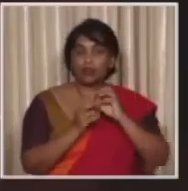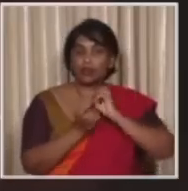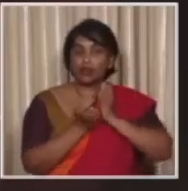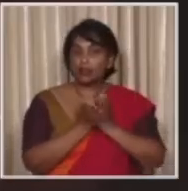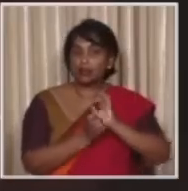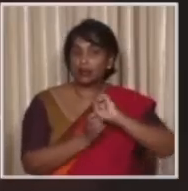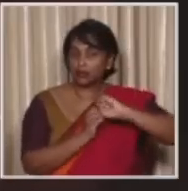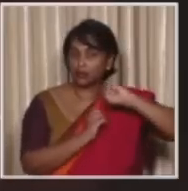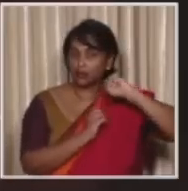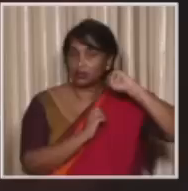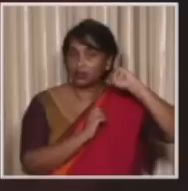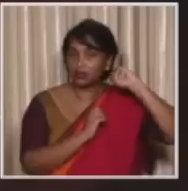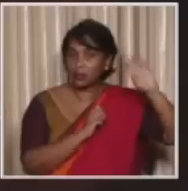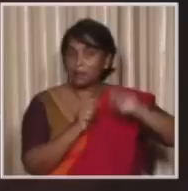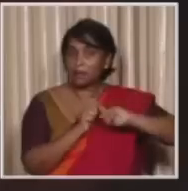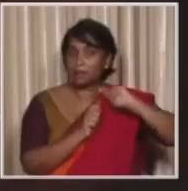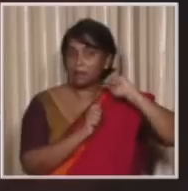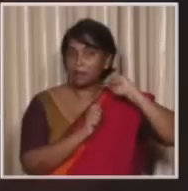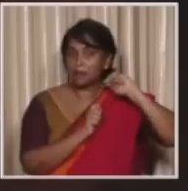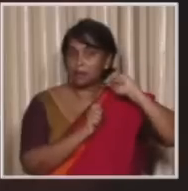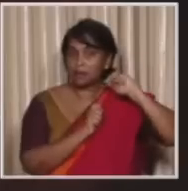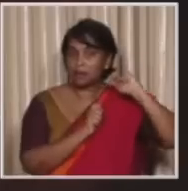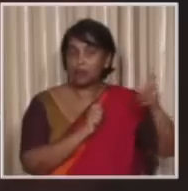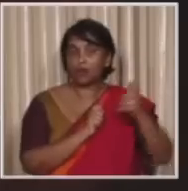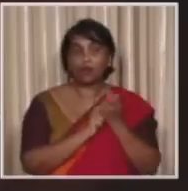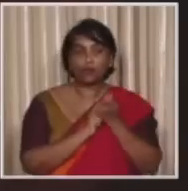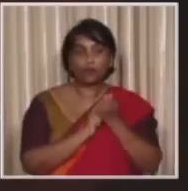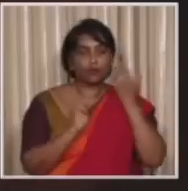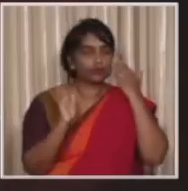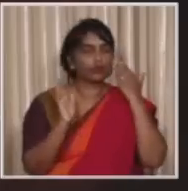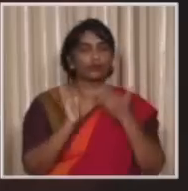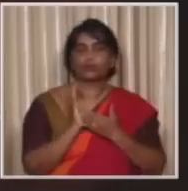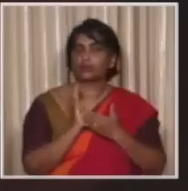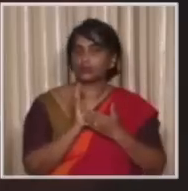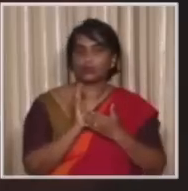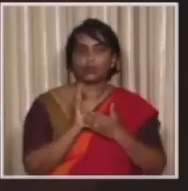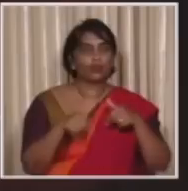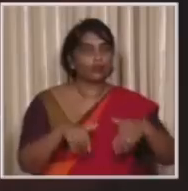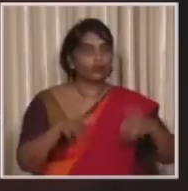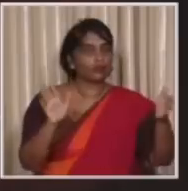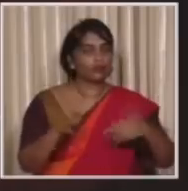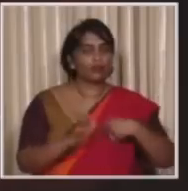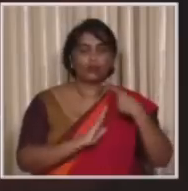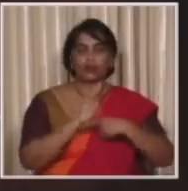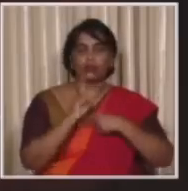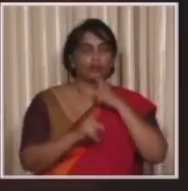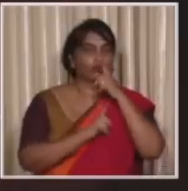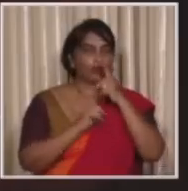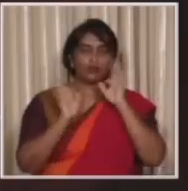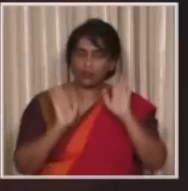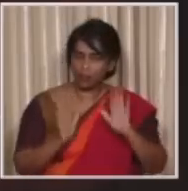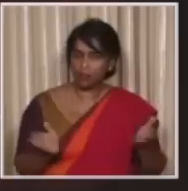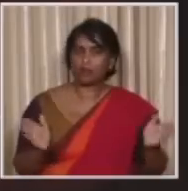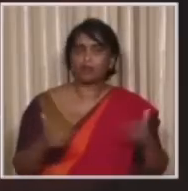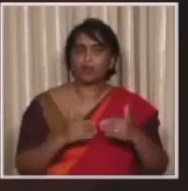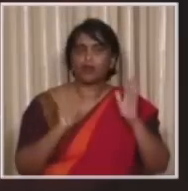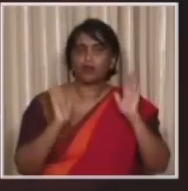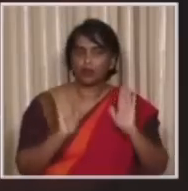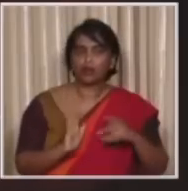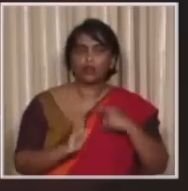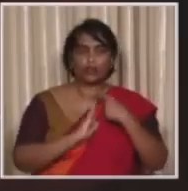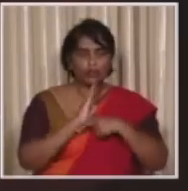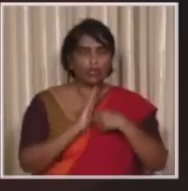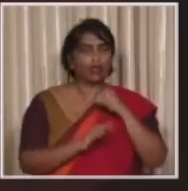නැවට ගෙවපු මුදල සම්බන්ධයෙන් තාමත් මේ රටේ කතාව තියෙනවා. එහෙනම්